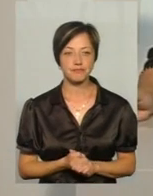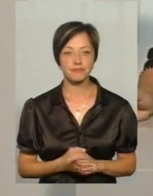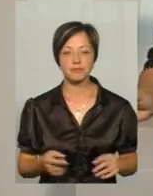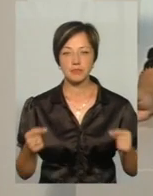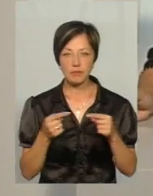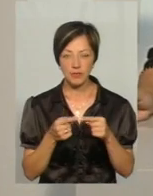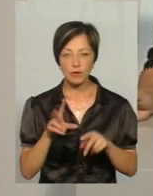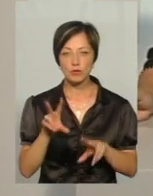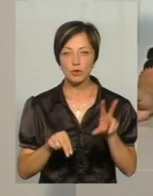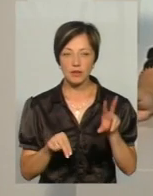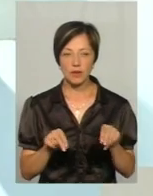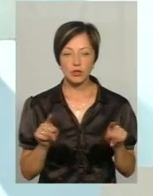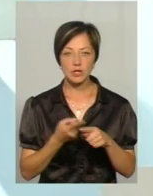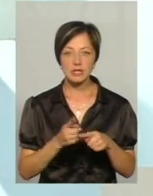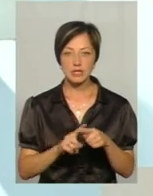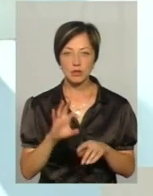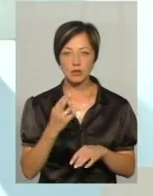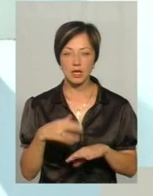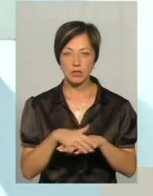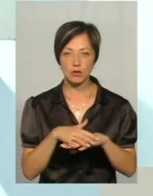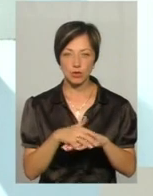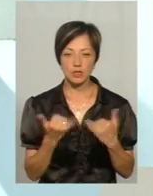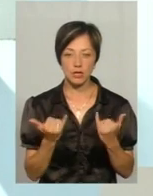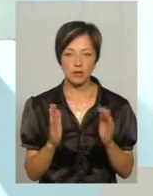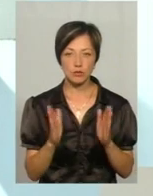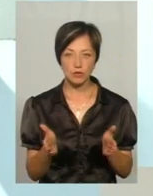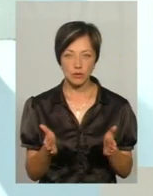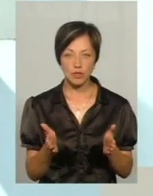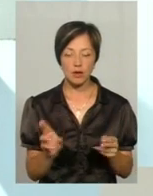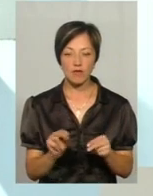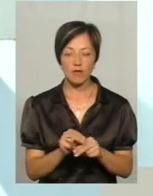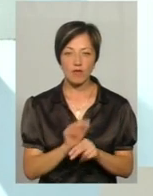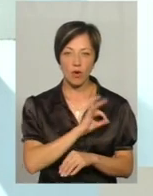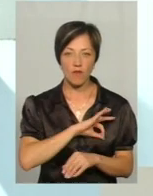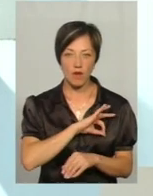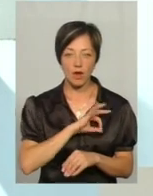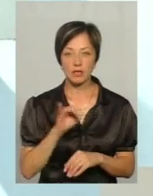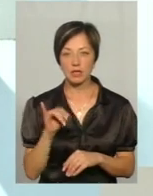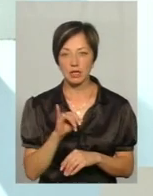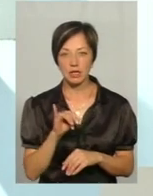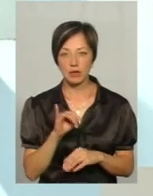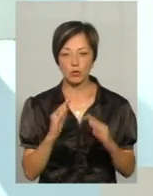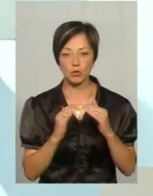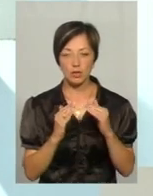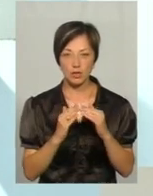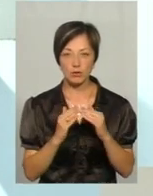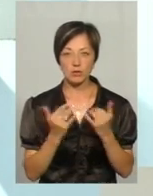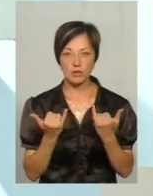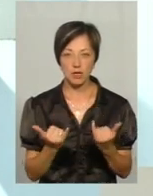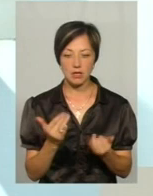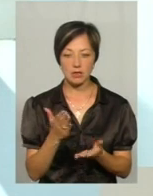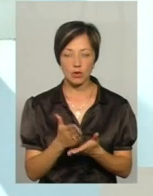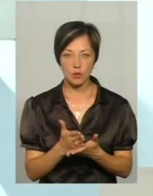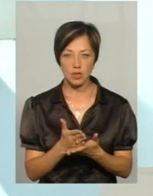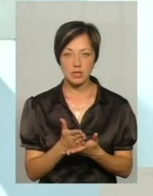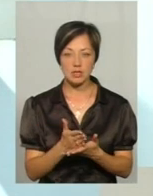вони сподіваються, що це соціальне середовище, в якому вони зараз будуть, так, вихователі і будинку, в якому вони зараз знаходяться,